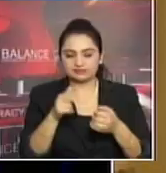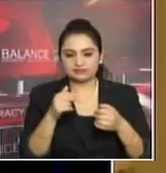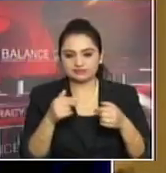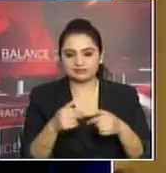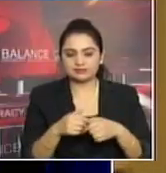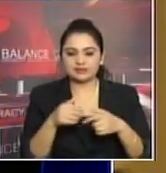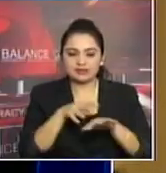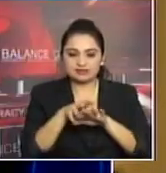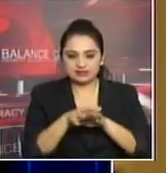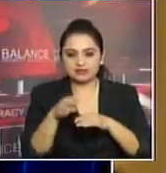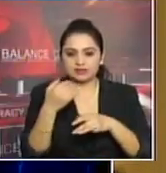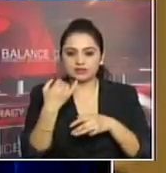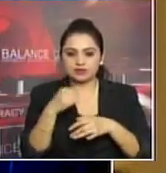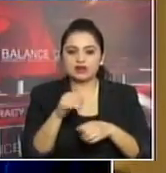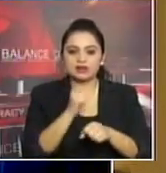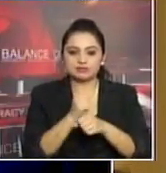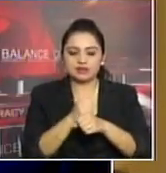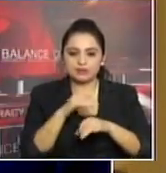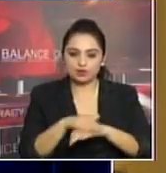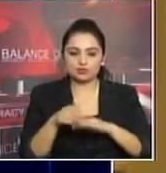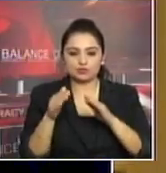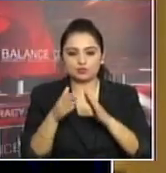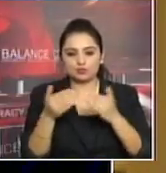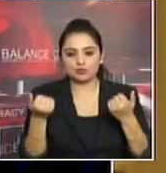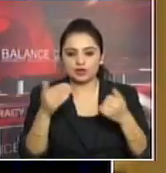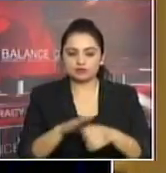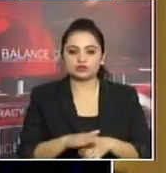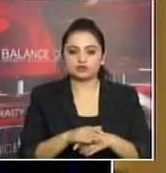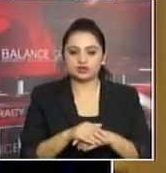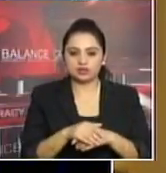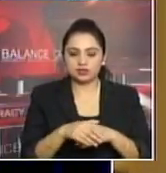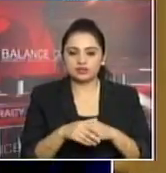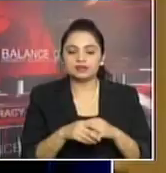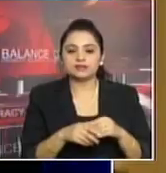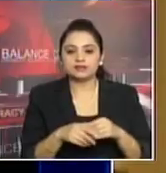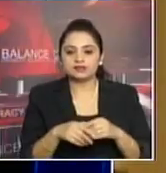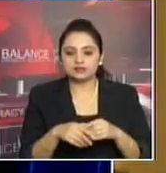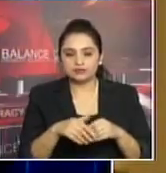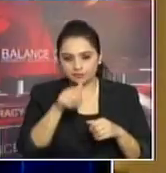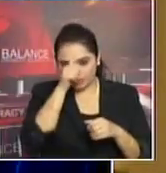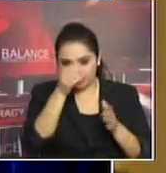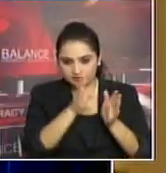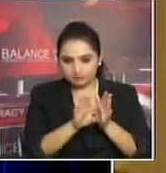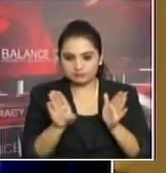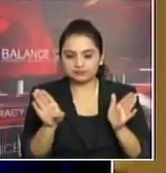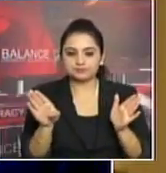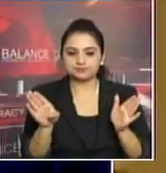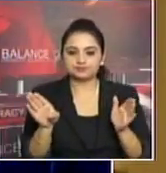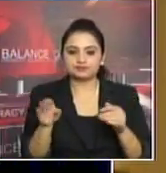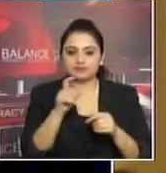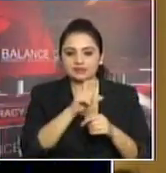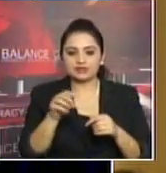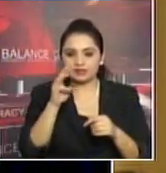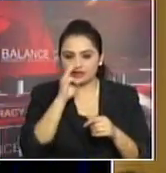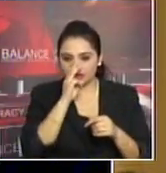छ, क्रस बोर्डर क्रिमिनल एक्टिभिटी बढेको छ। उपमाको निमित्त भारतमा खुन खतरा गर्छन्,